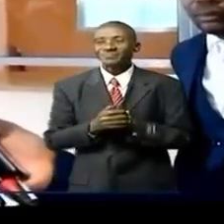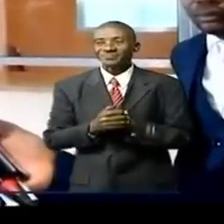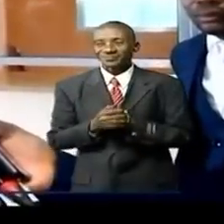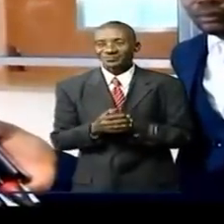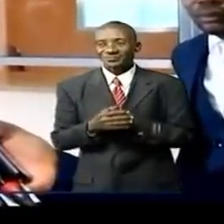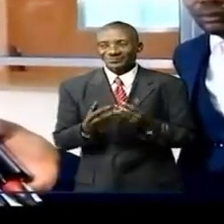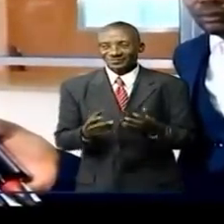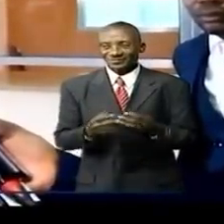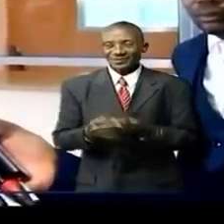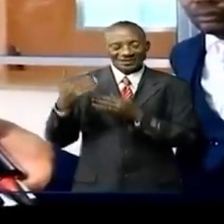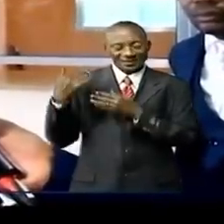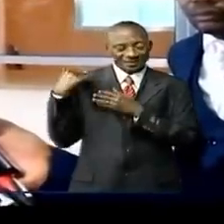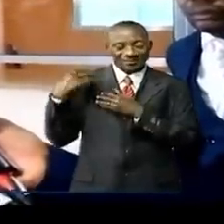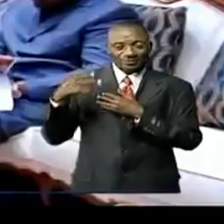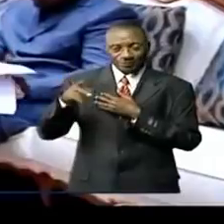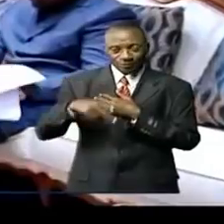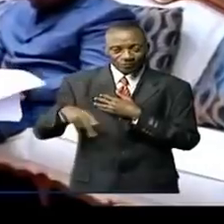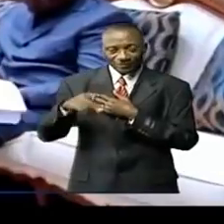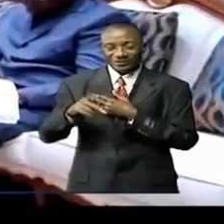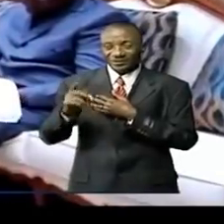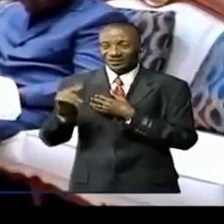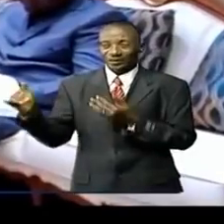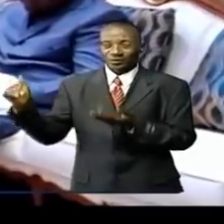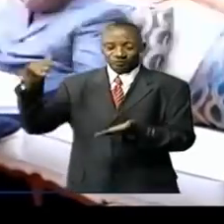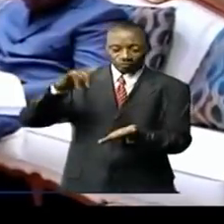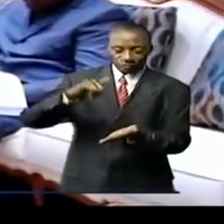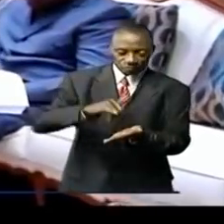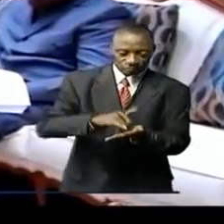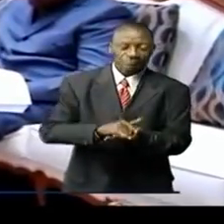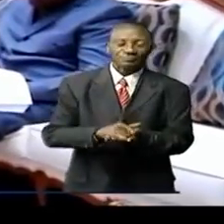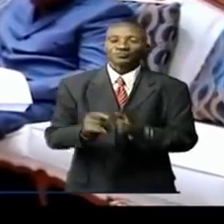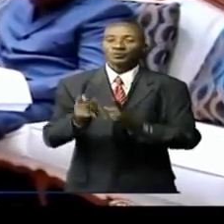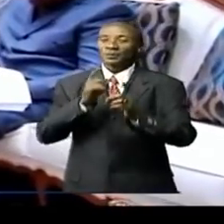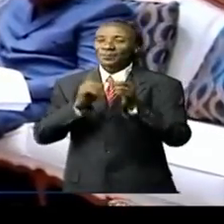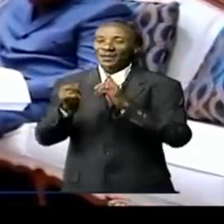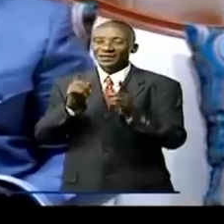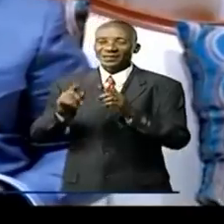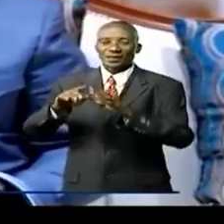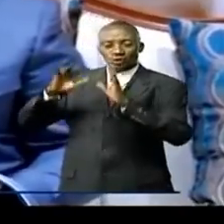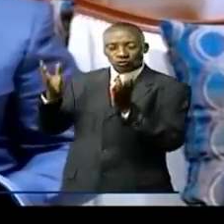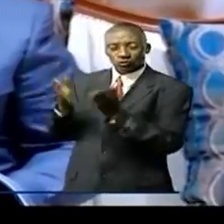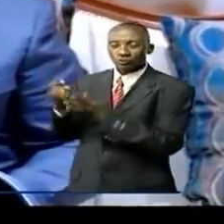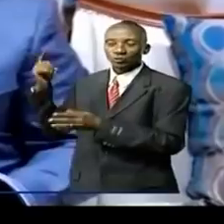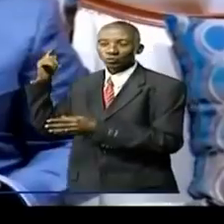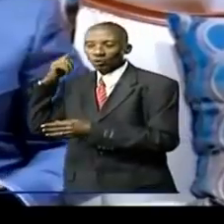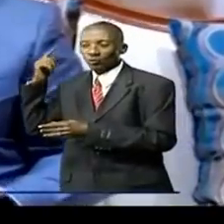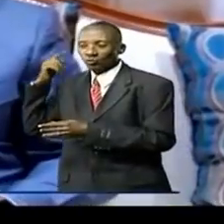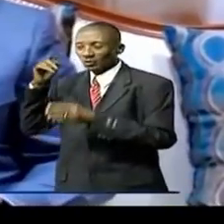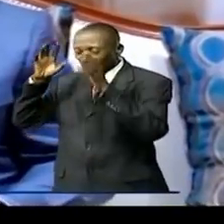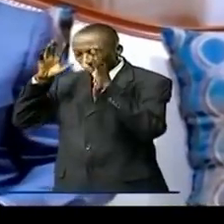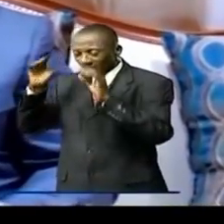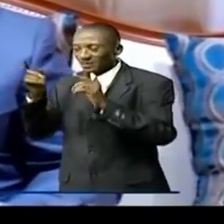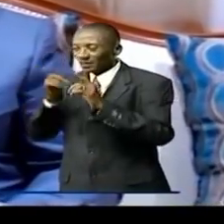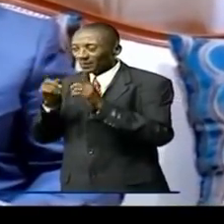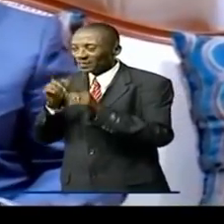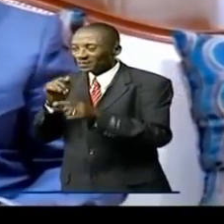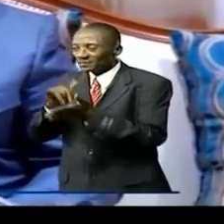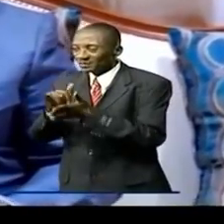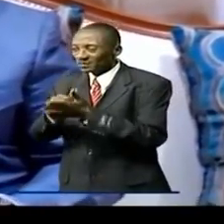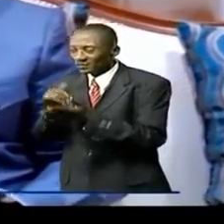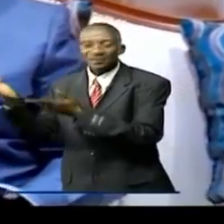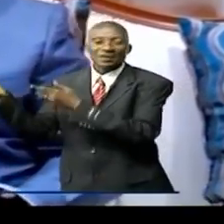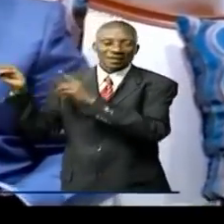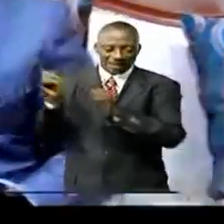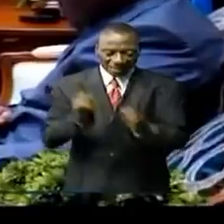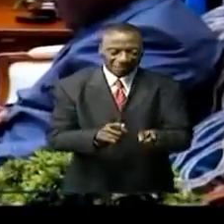l'autorité provinciale affirme obtenir les instructions du chef de l'État qui ne jure que par l'amélioration des conditions de vie de la population